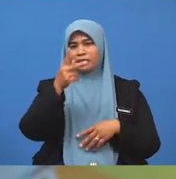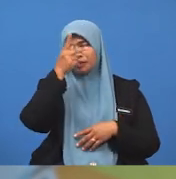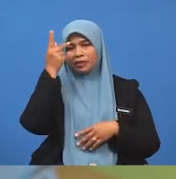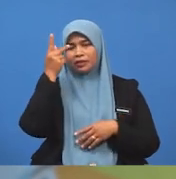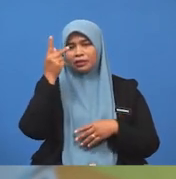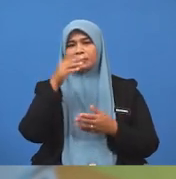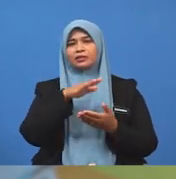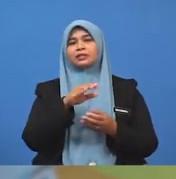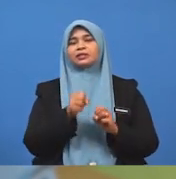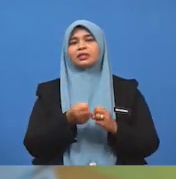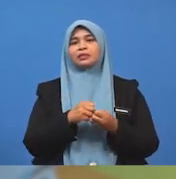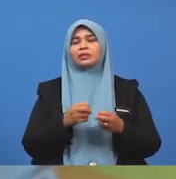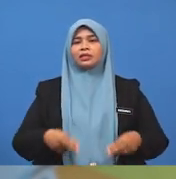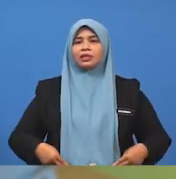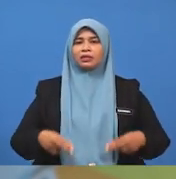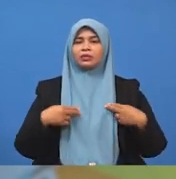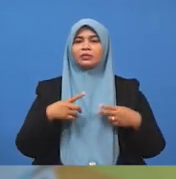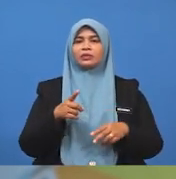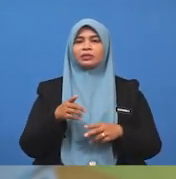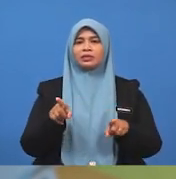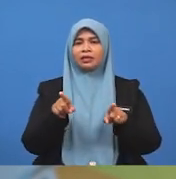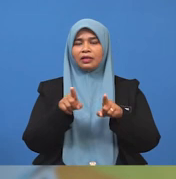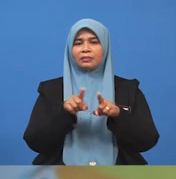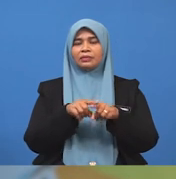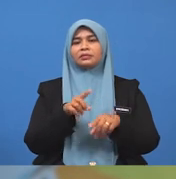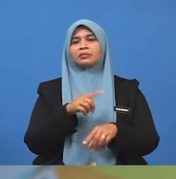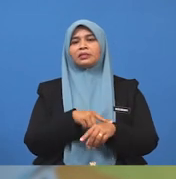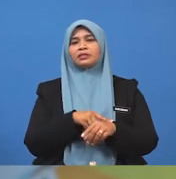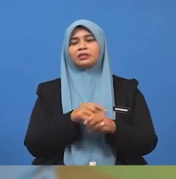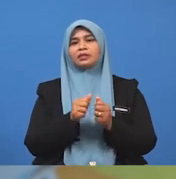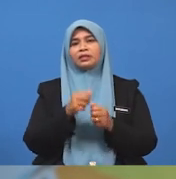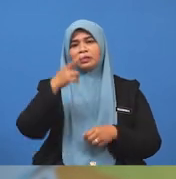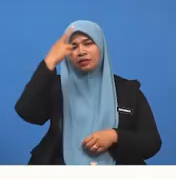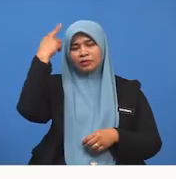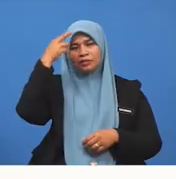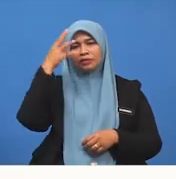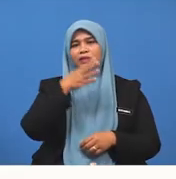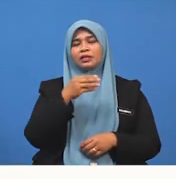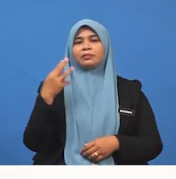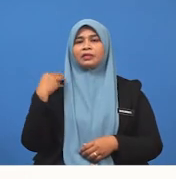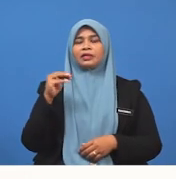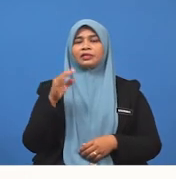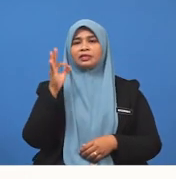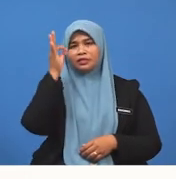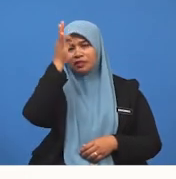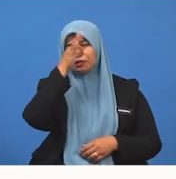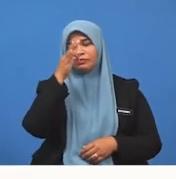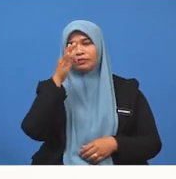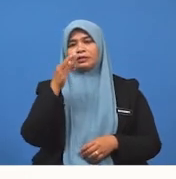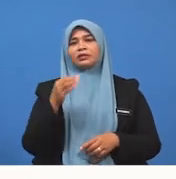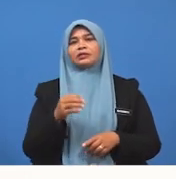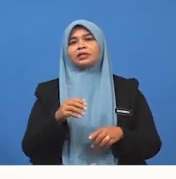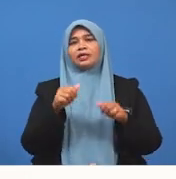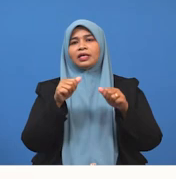sezaman dengan Rasulullah Shallallahu alaihi wasallam dan mereka bersifat adil mereka tetap sibero